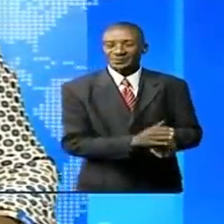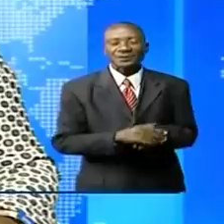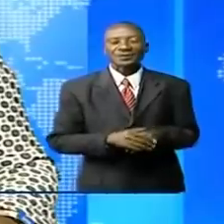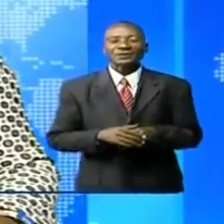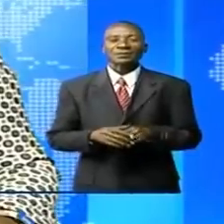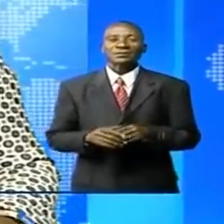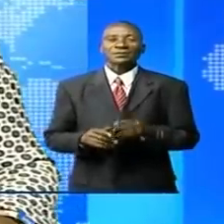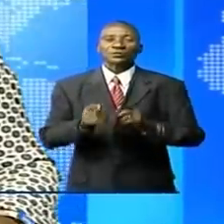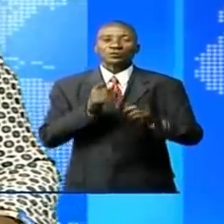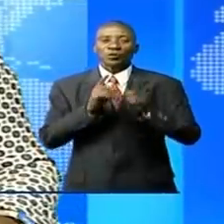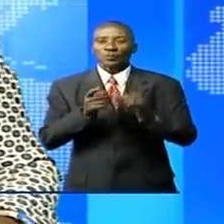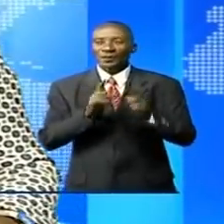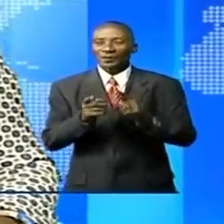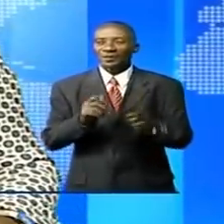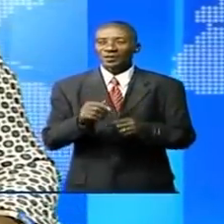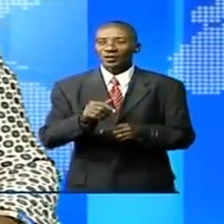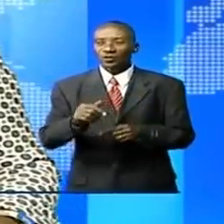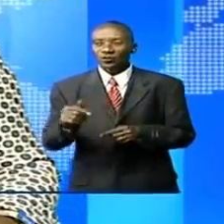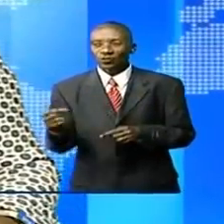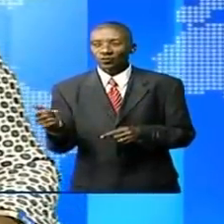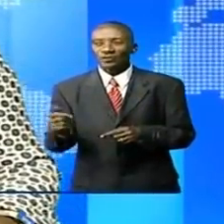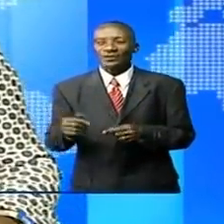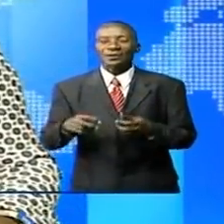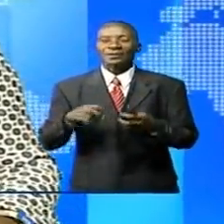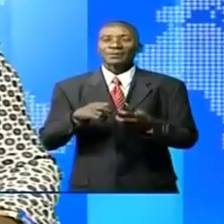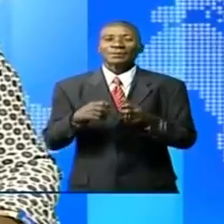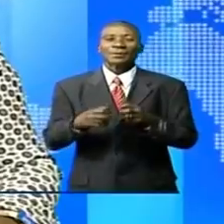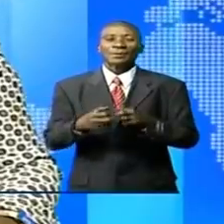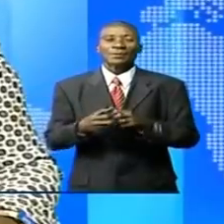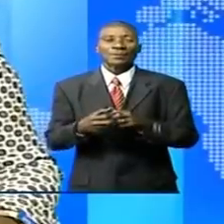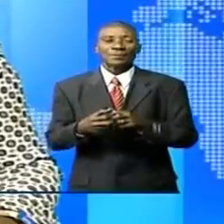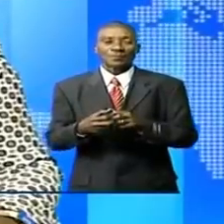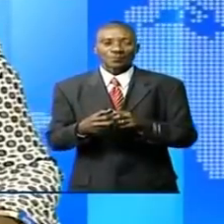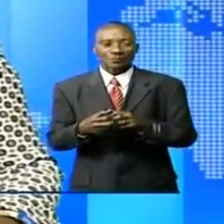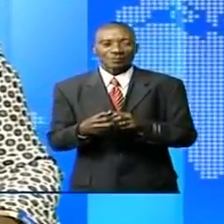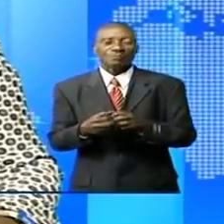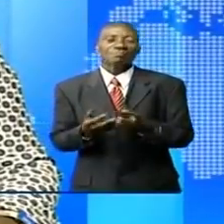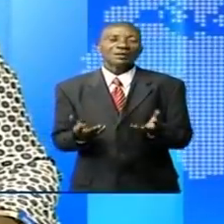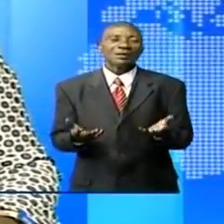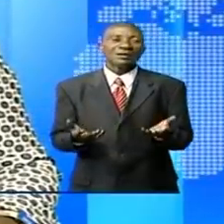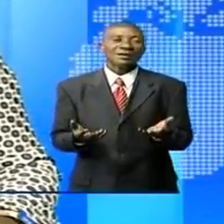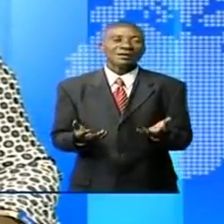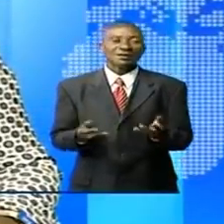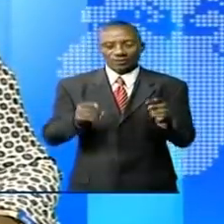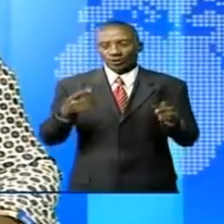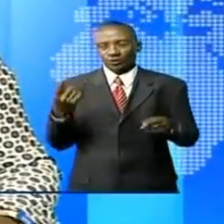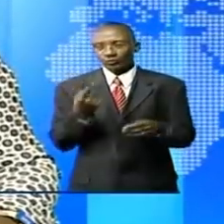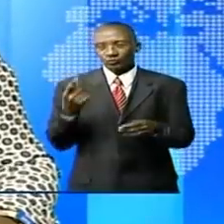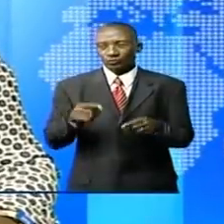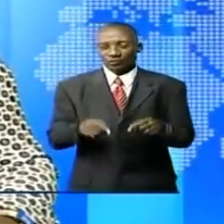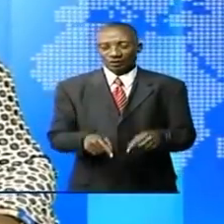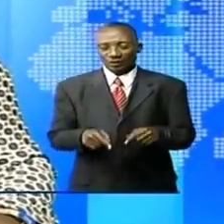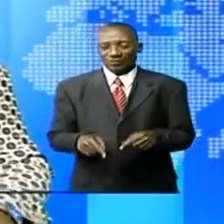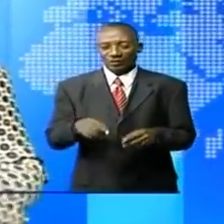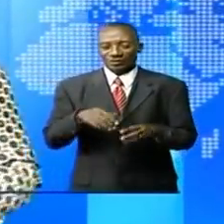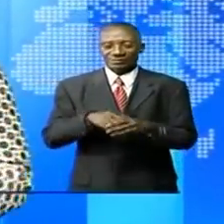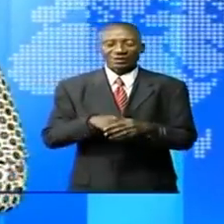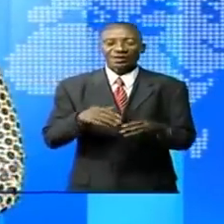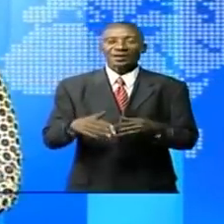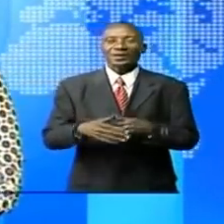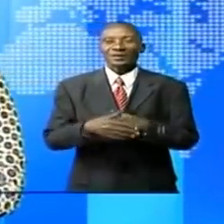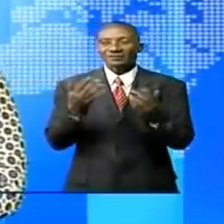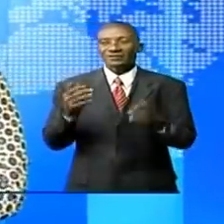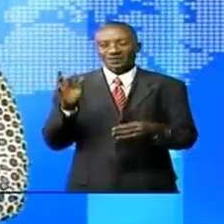d'orientation stratégique de 2014 pour l'agglomération urbaine de Kinshasa. C'est ce qui ressort de la 5e édition de l'Expo au